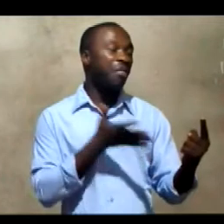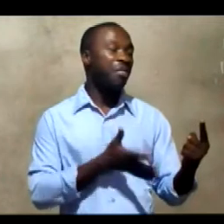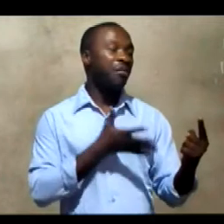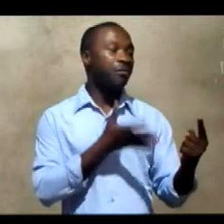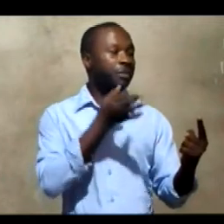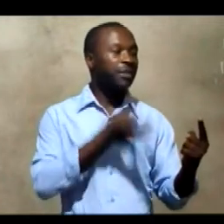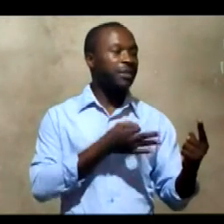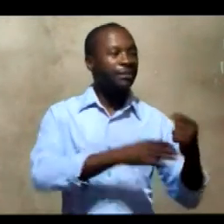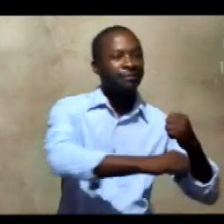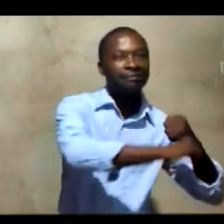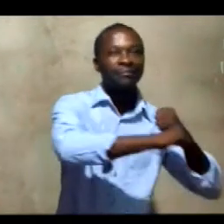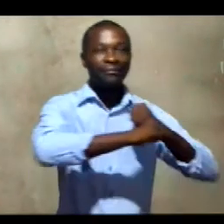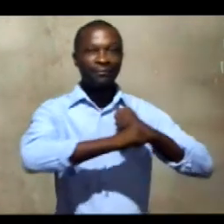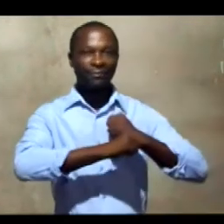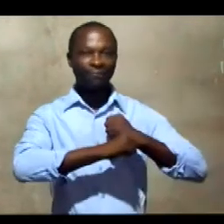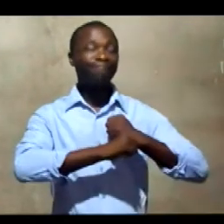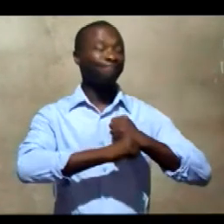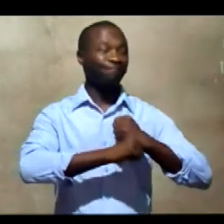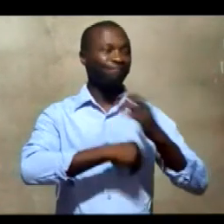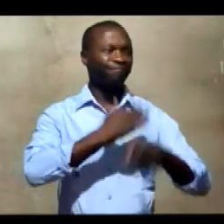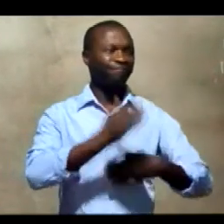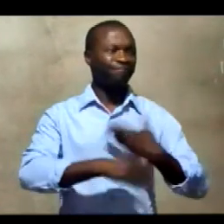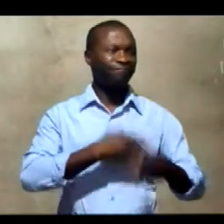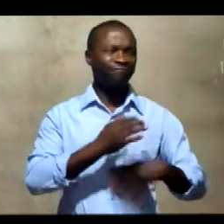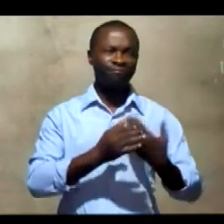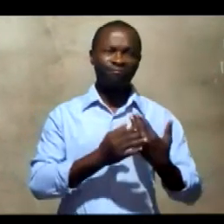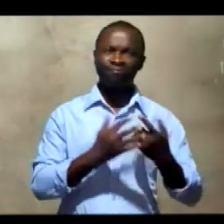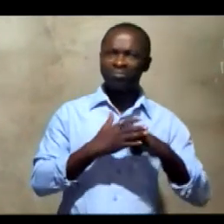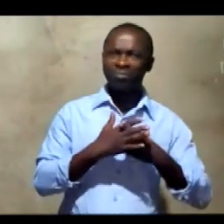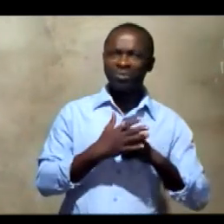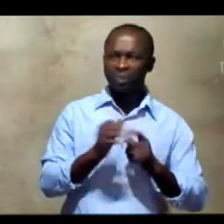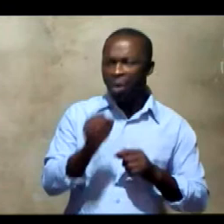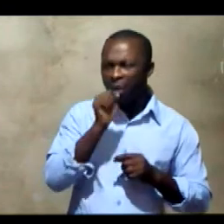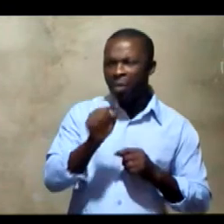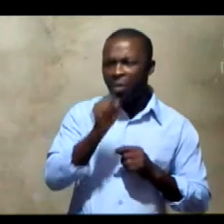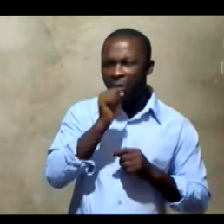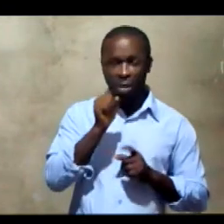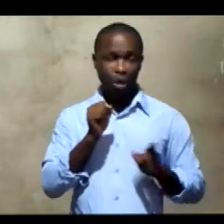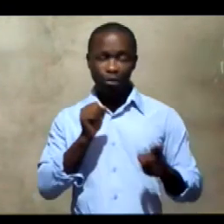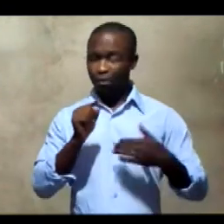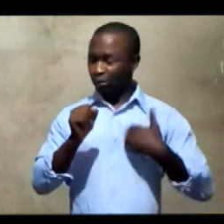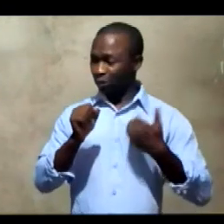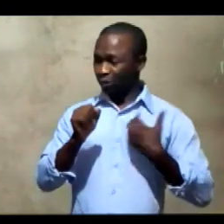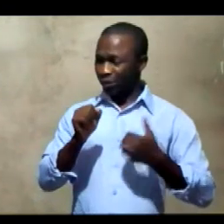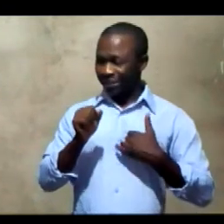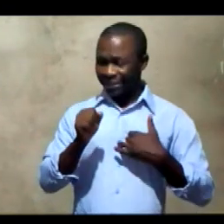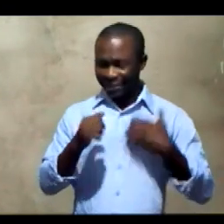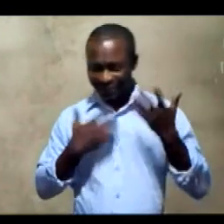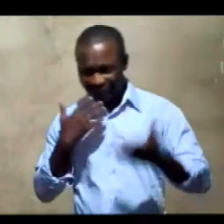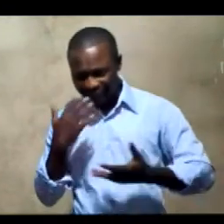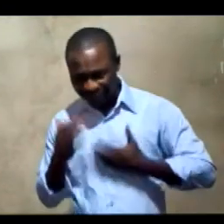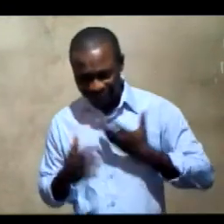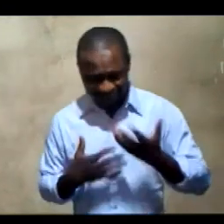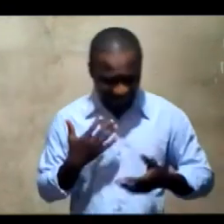on partait chez lui. L'état de santé du jeune homme inquiète la famille depuis ces dernières années. Mais personne ne savait l'origine de